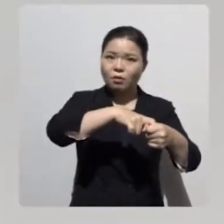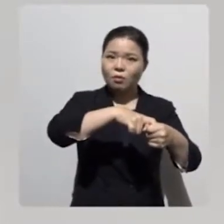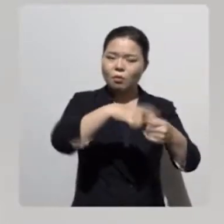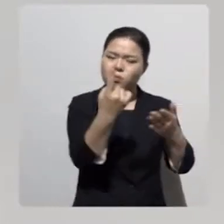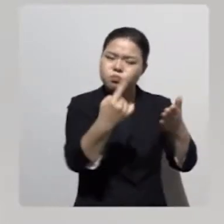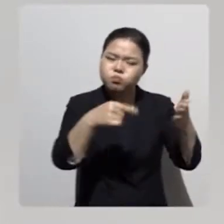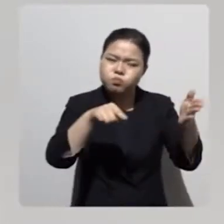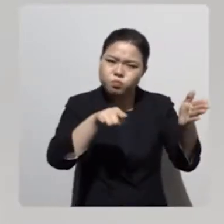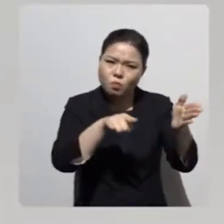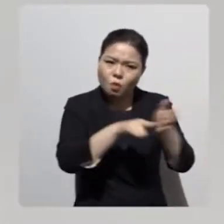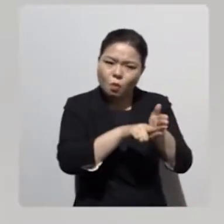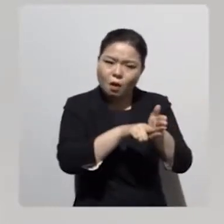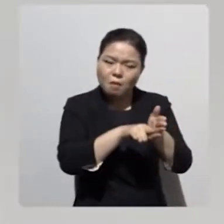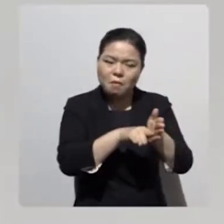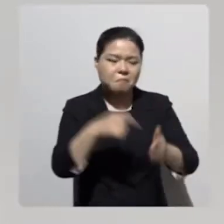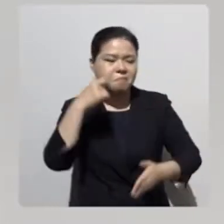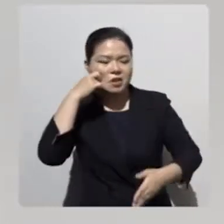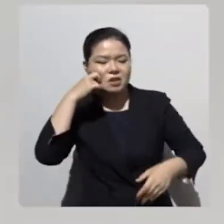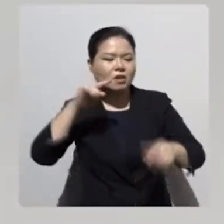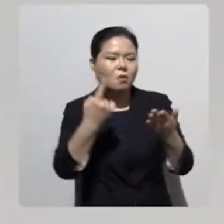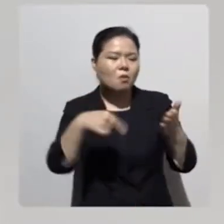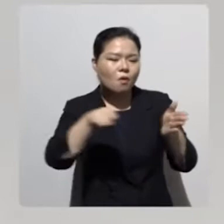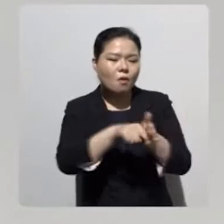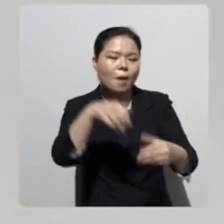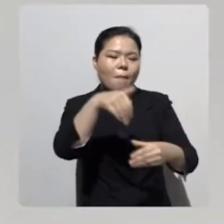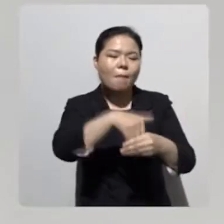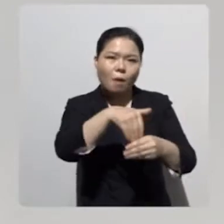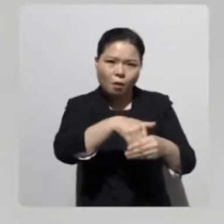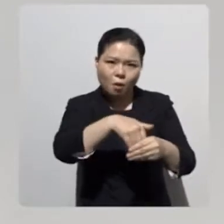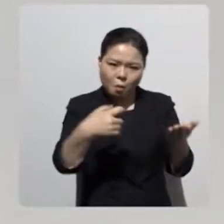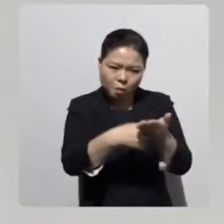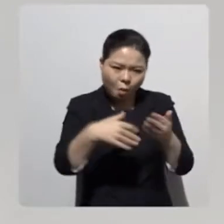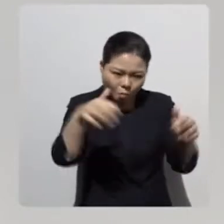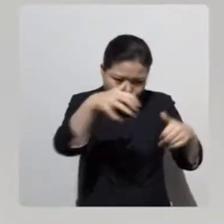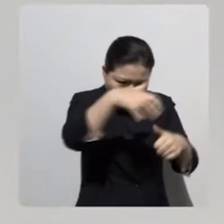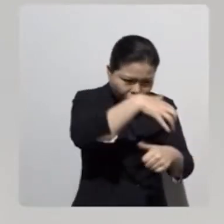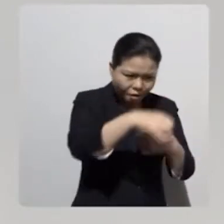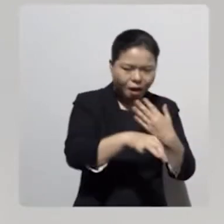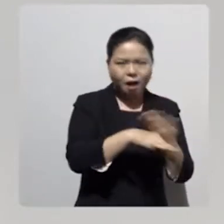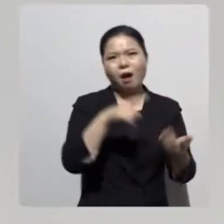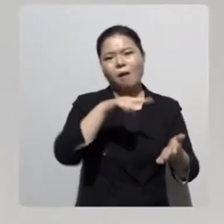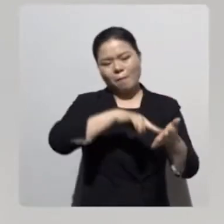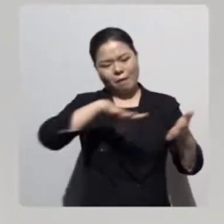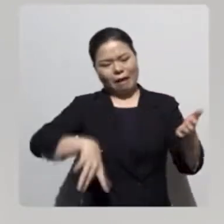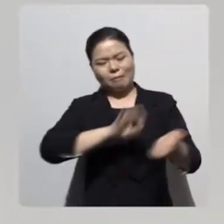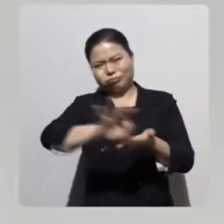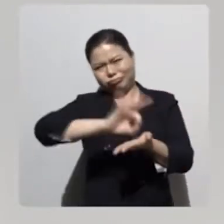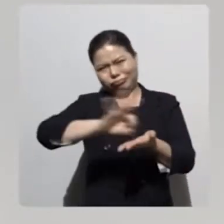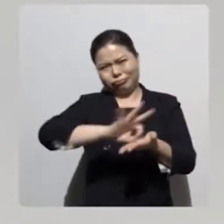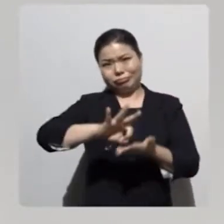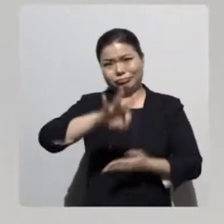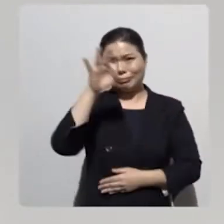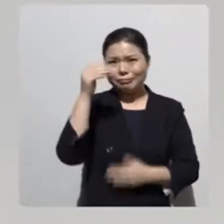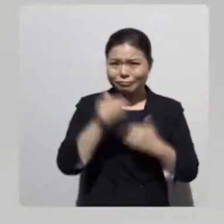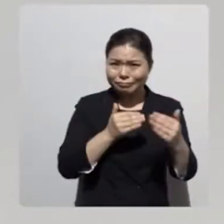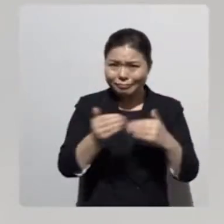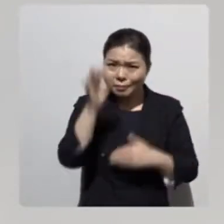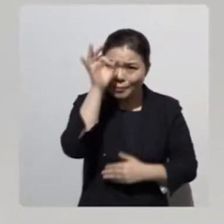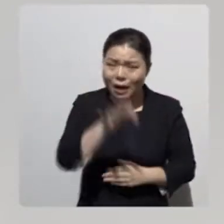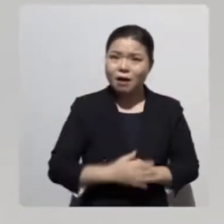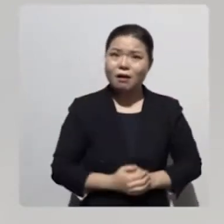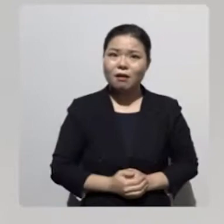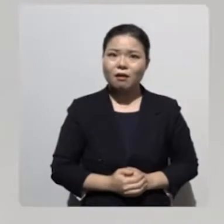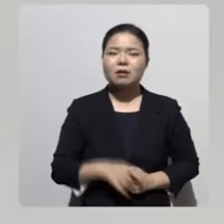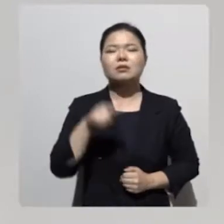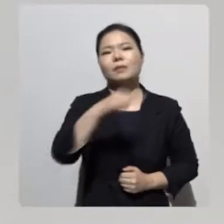정치적 목적을 위한 매표성 정책으로 혈세가 낭비되는 것을 보았습니다. 그 피해는